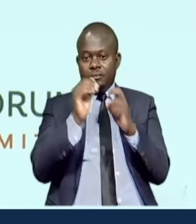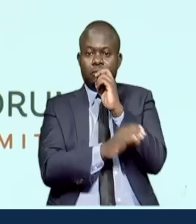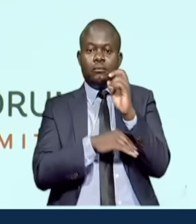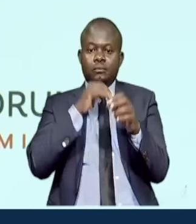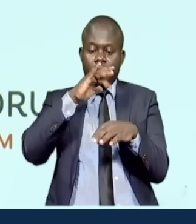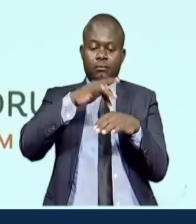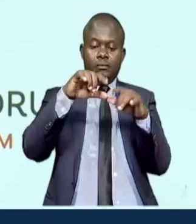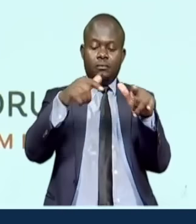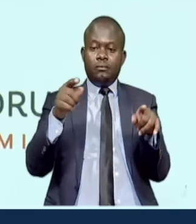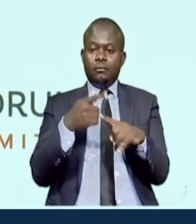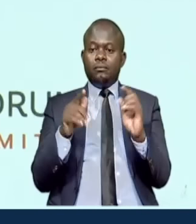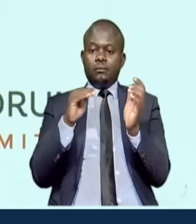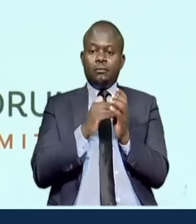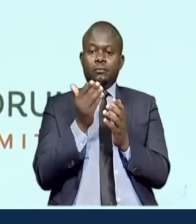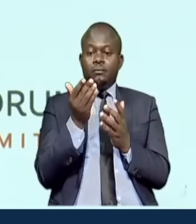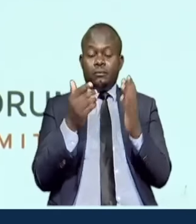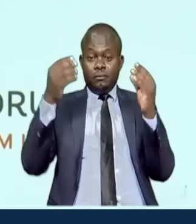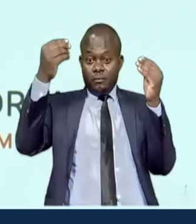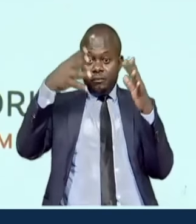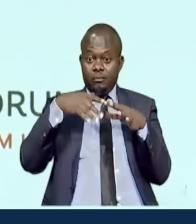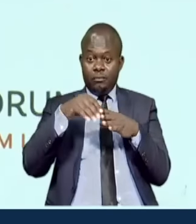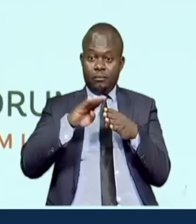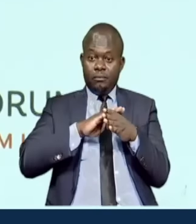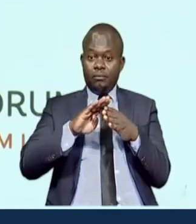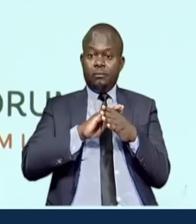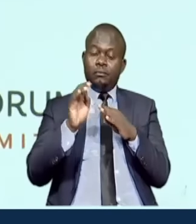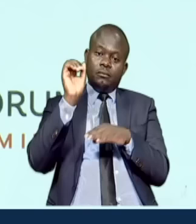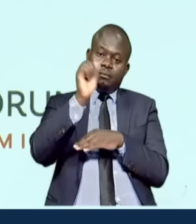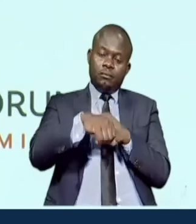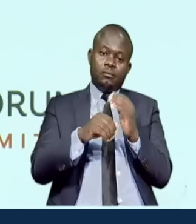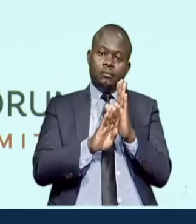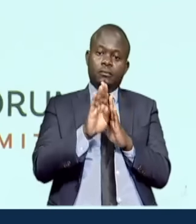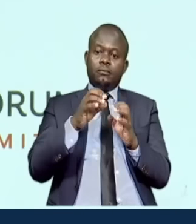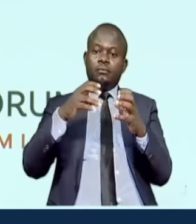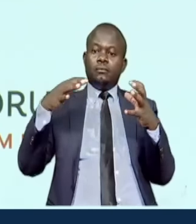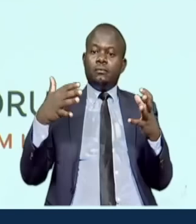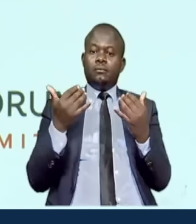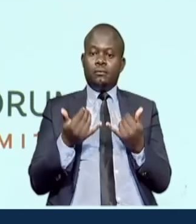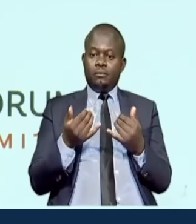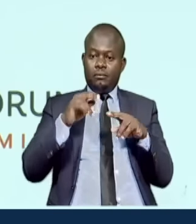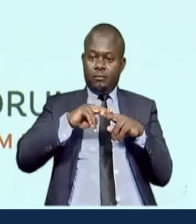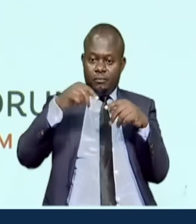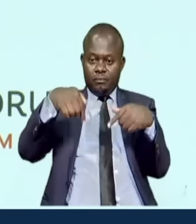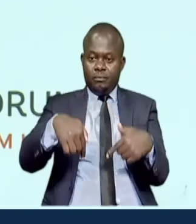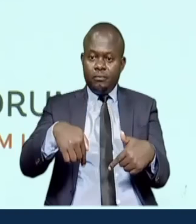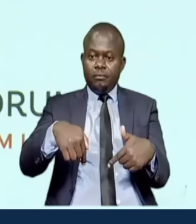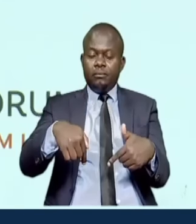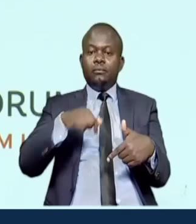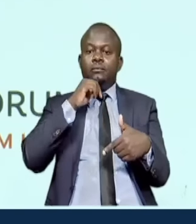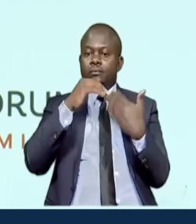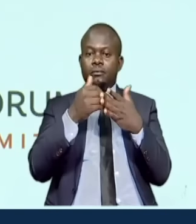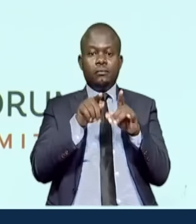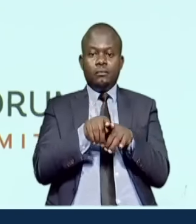ku nyanja. Ibyo kandi binagaragarira kuri bizinesi zirushaho gukura nk'aha twicaye ubusiko hari